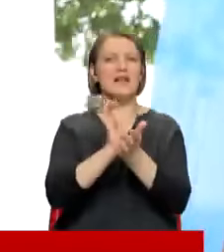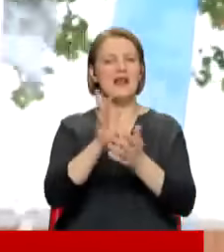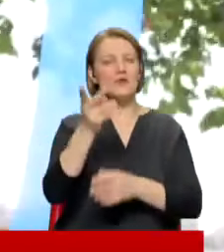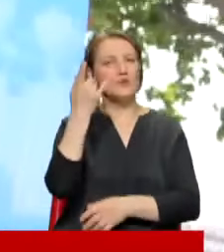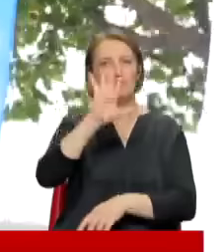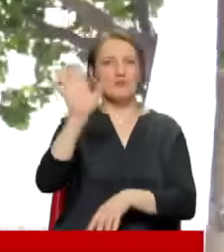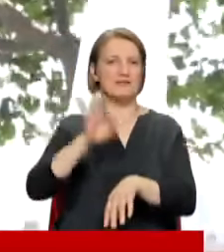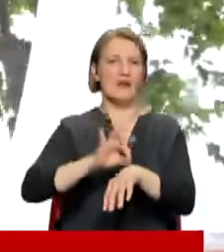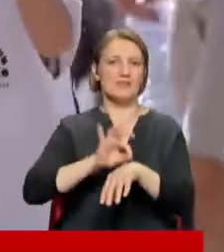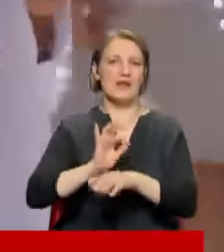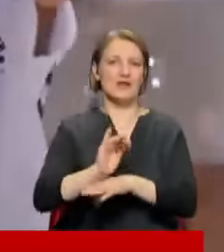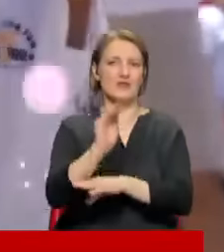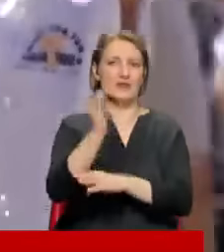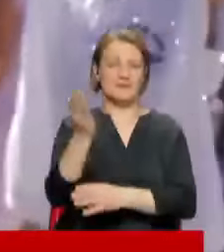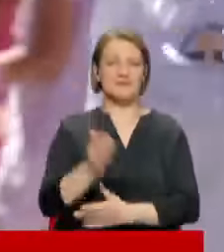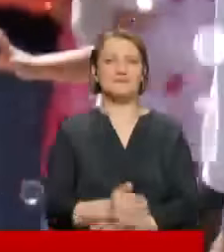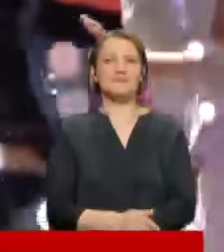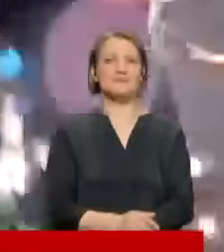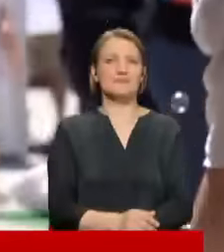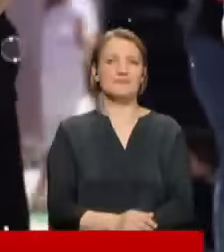anlar yaşattı.